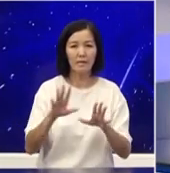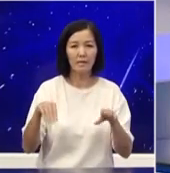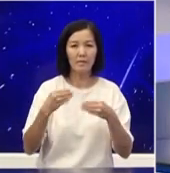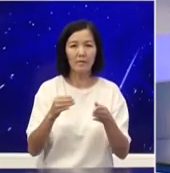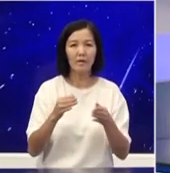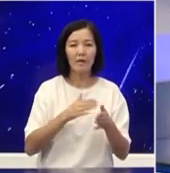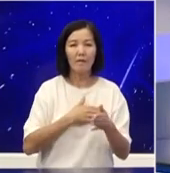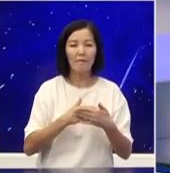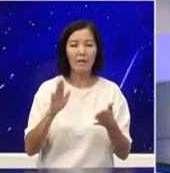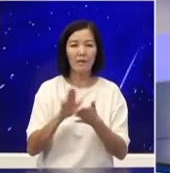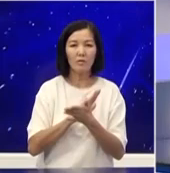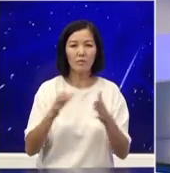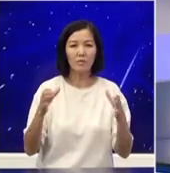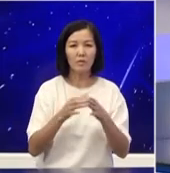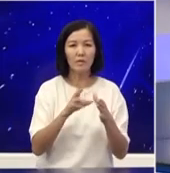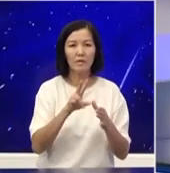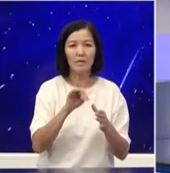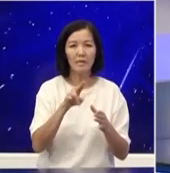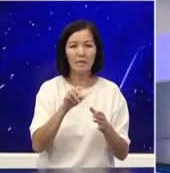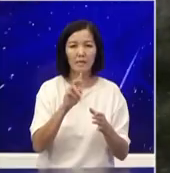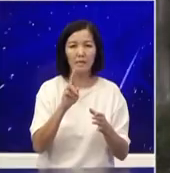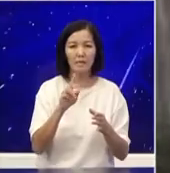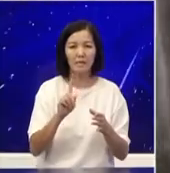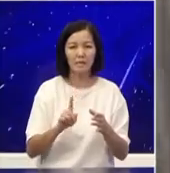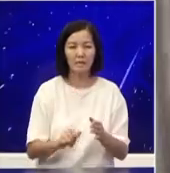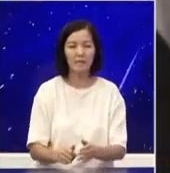члены волонтерского центра «Лидер КЗ».